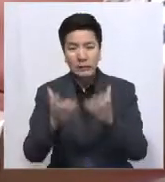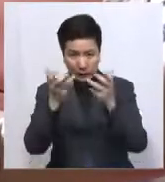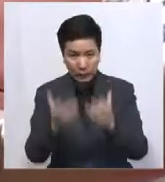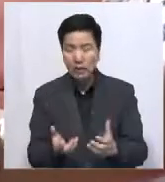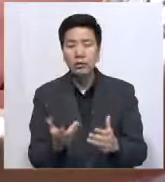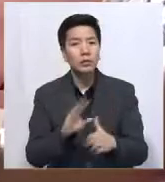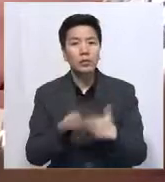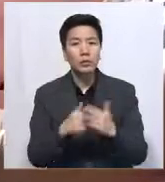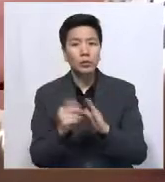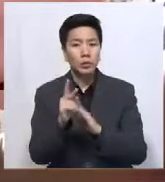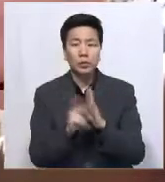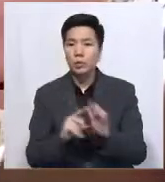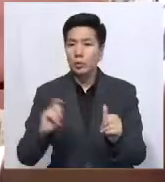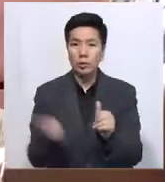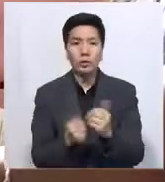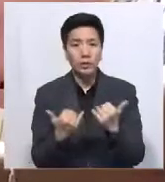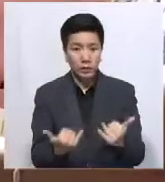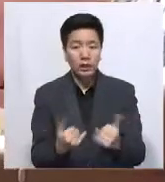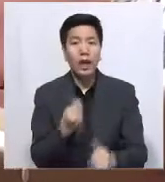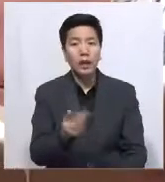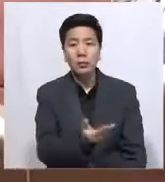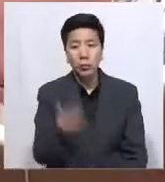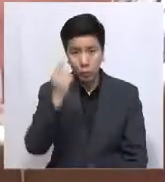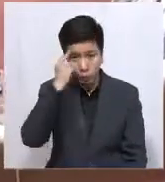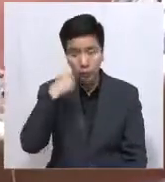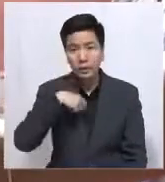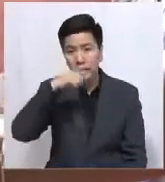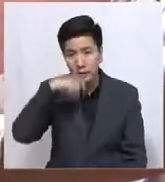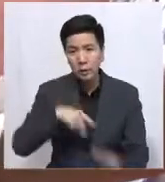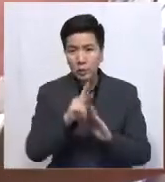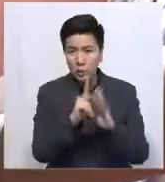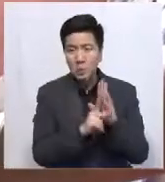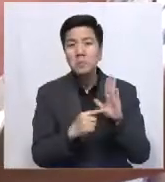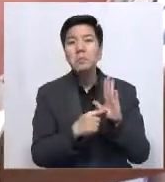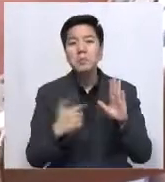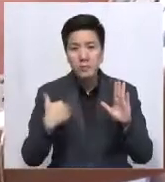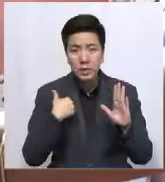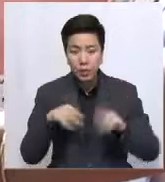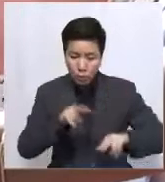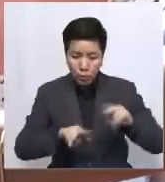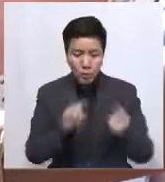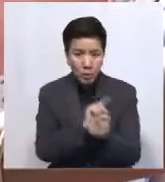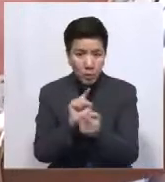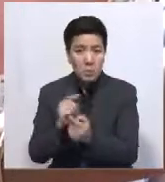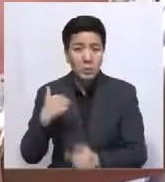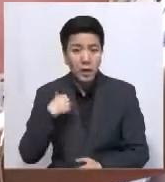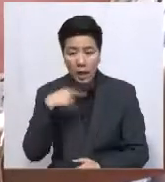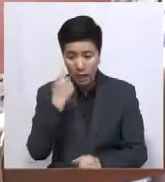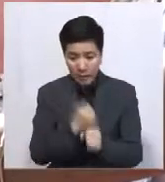พ่งแล้วก็วินัยโดนหมดนะครับก็ให้รู้ว่าบ้านเมืองมีสื่อมีแปรนะครับตรวจได้ก็ใครทำก็ต้